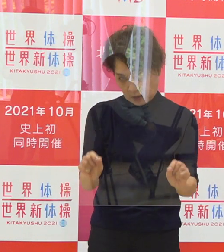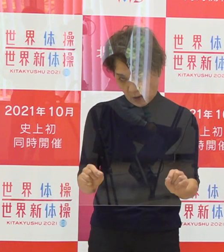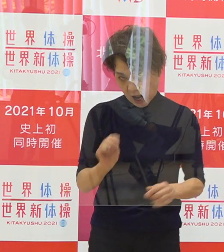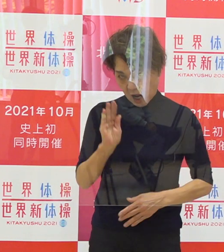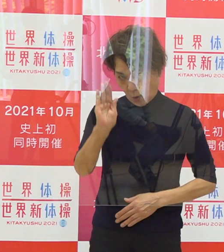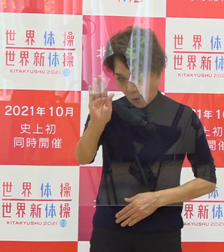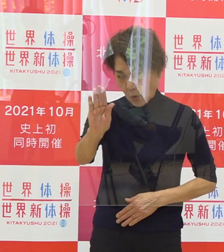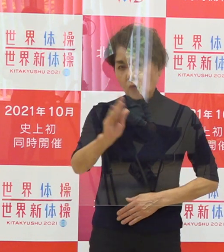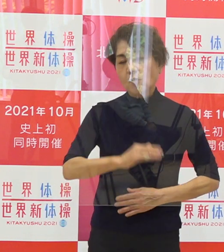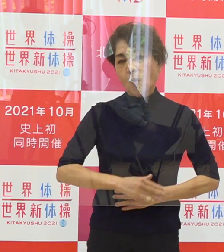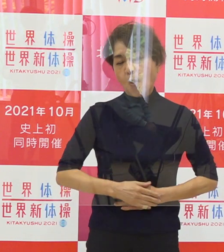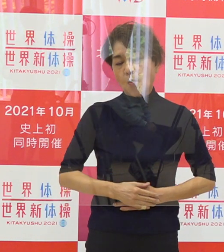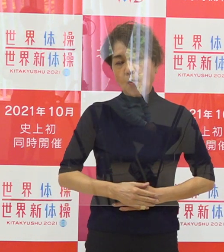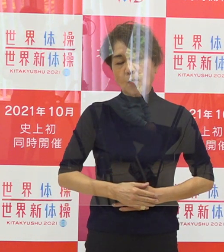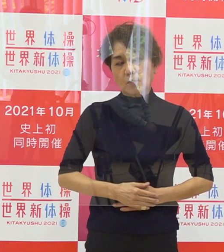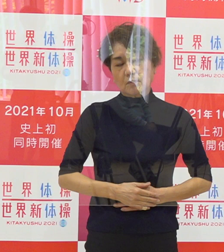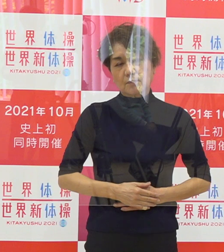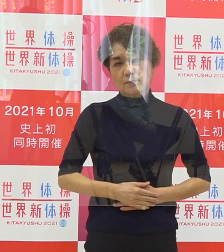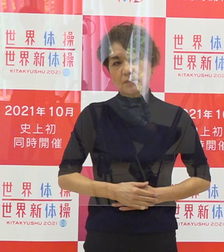とも、